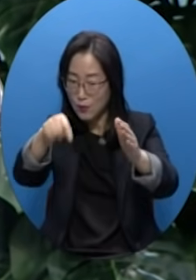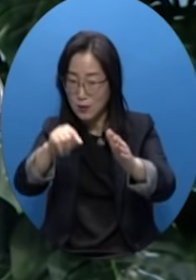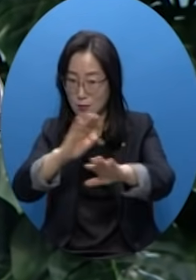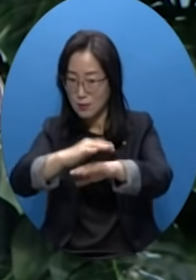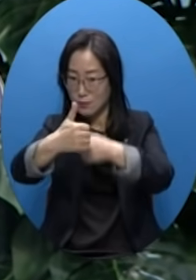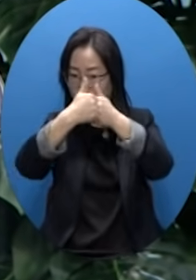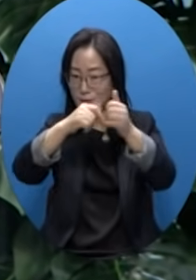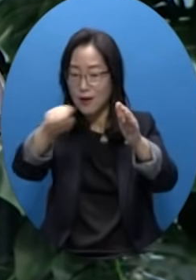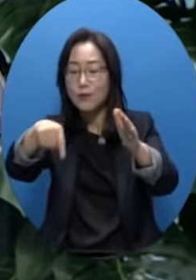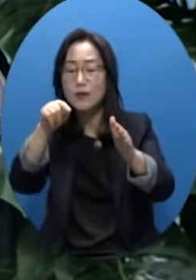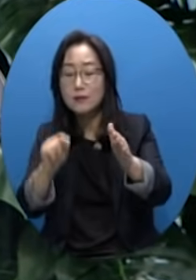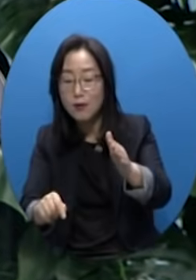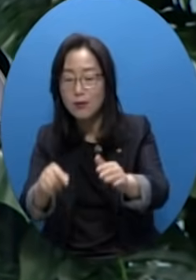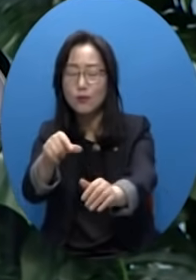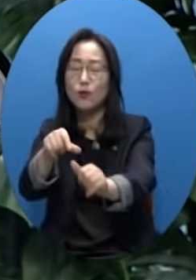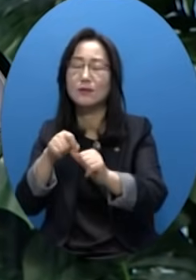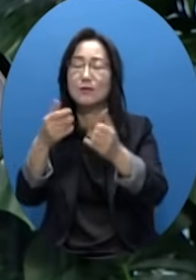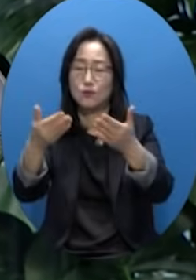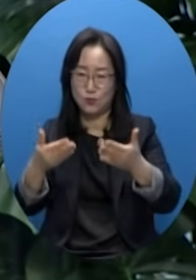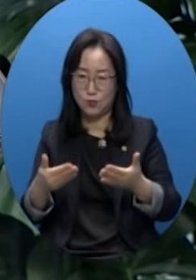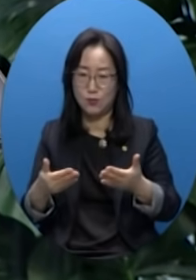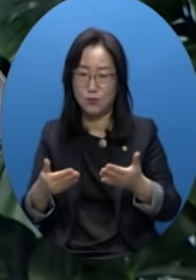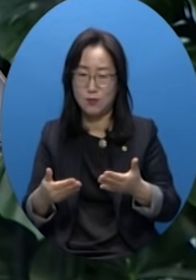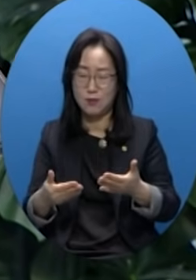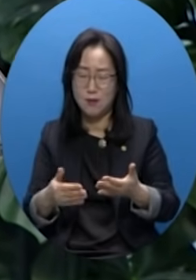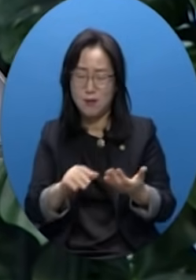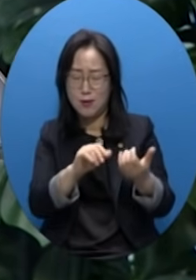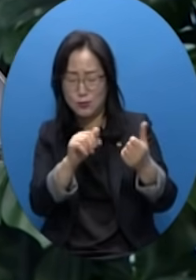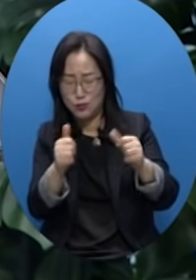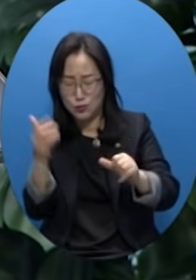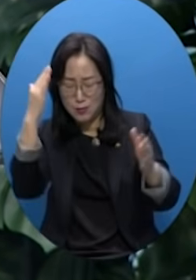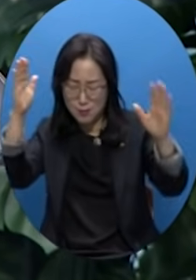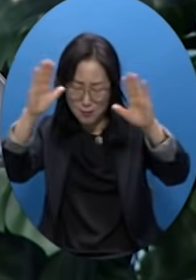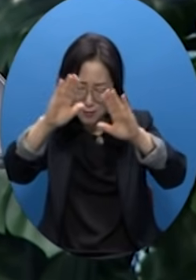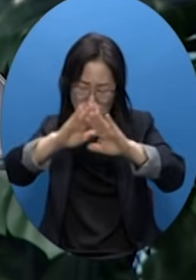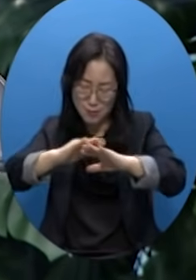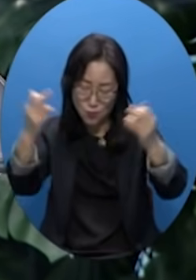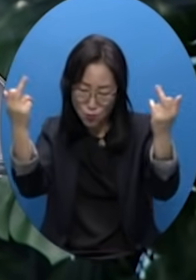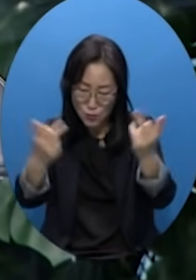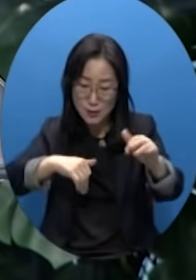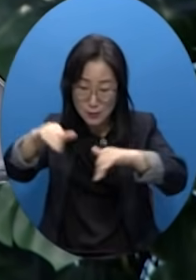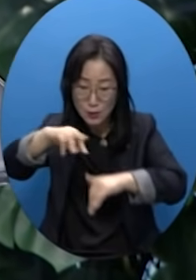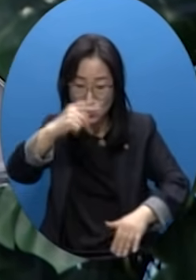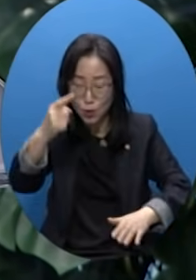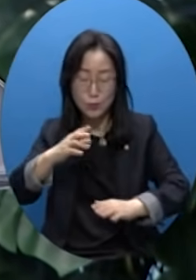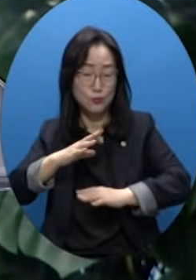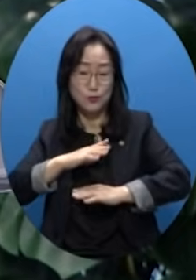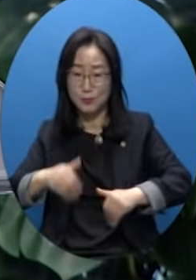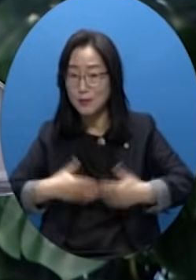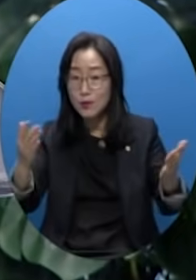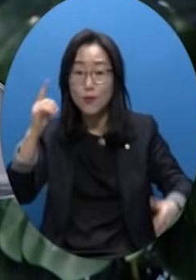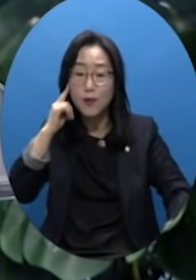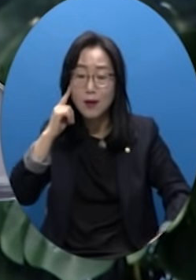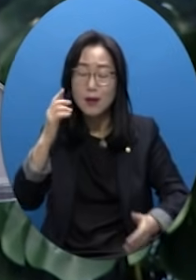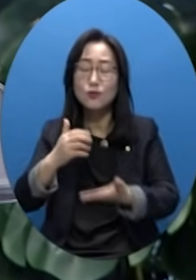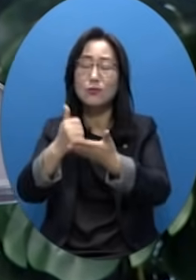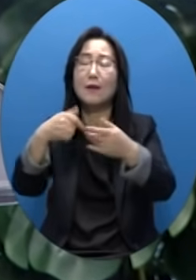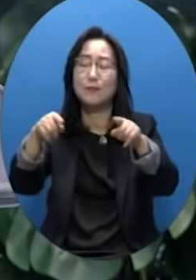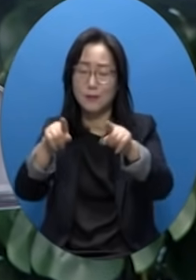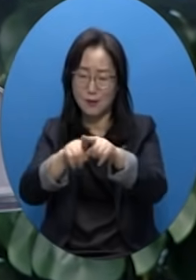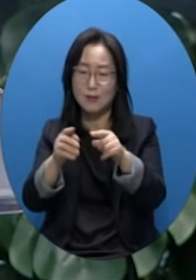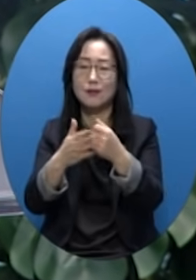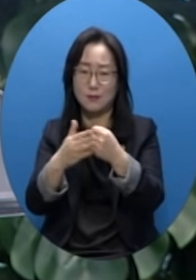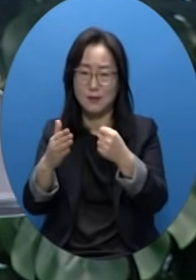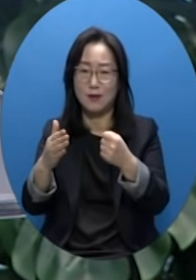가운데서 건져 주시는 것입니다 사망의 음침한 골짜기를 다른 지라도 우리는 두려워하지 않습니다 취미 나와 함께 하시기 때문인 것입니다